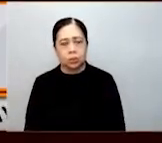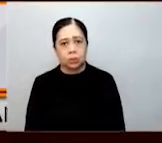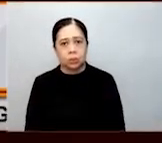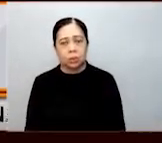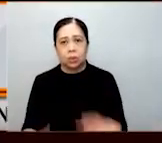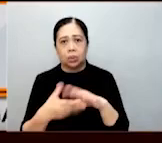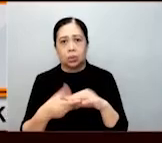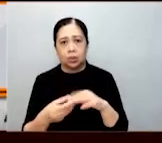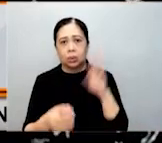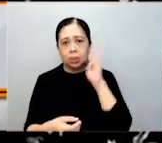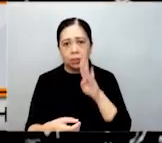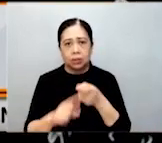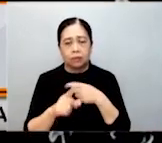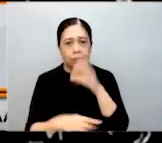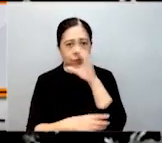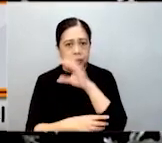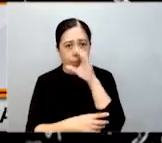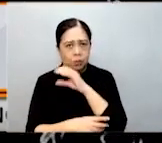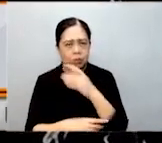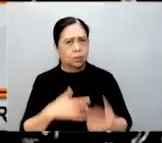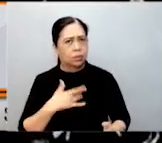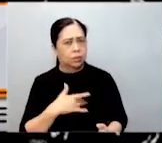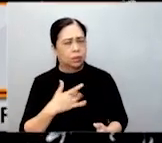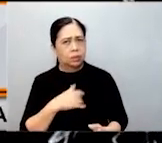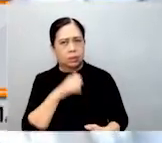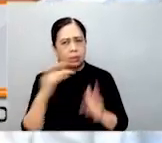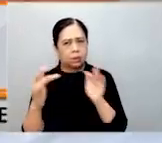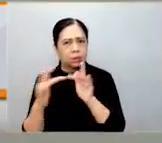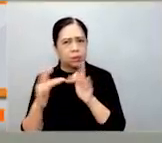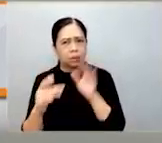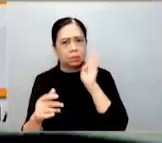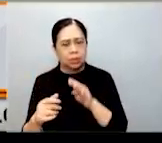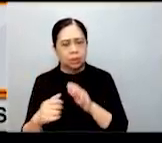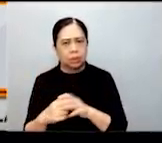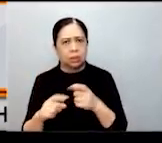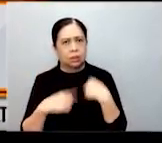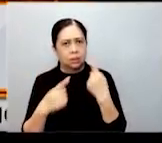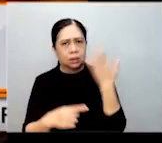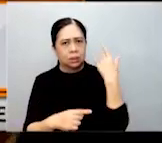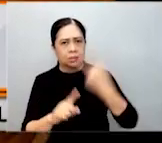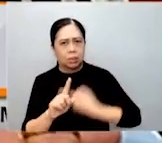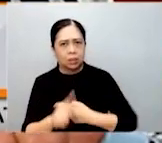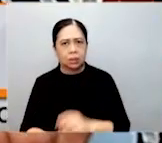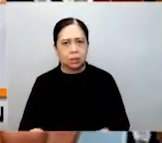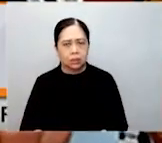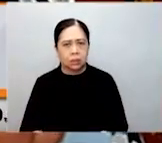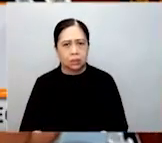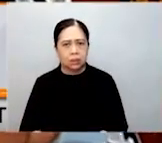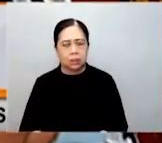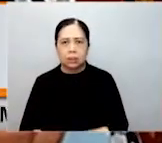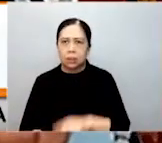Kwento ng kanyang kuya na galing pang Cebu, kinutuban daw siya nang hindi makontak ang kapatid mula pa noong isang buwan. Nagtataka po